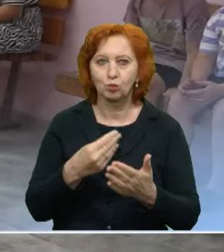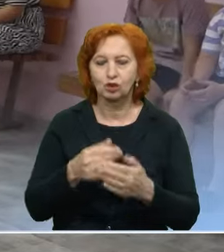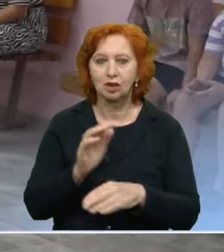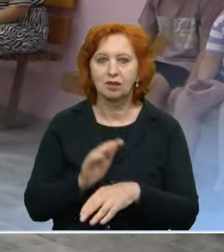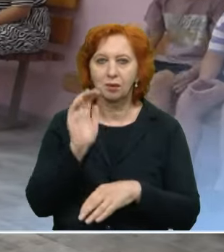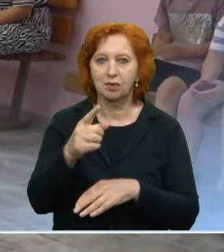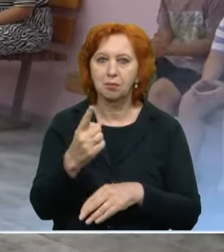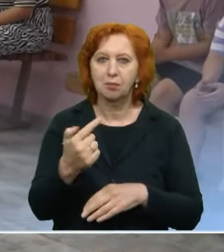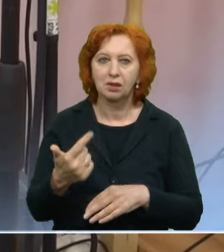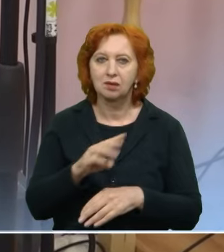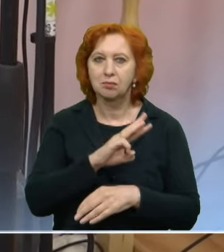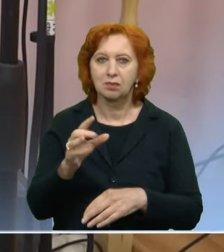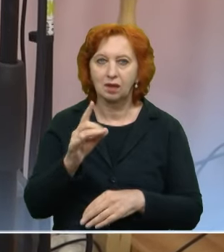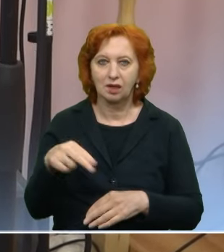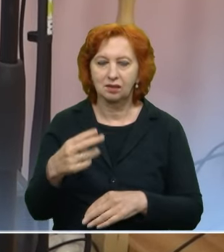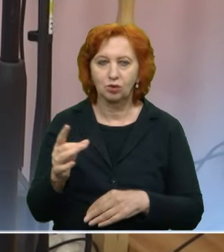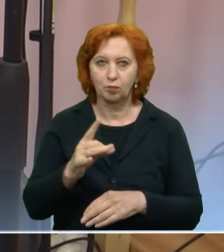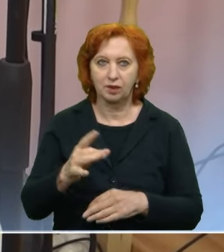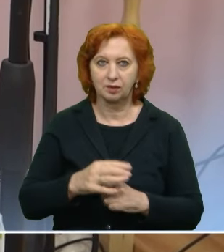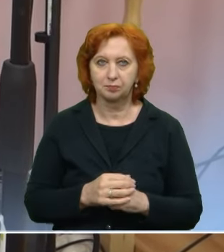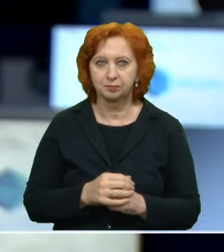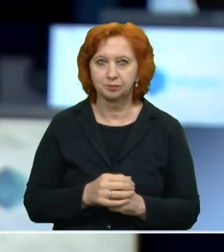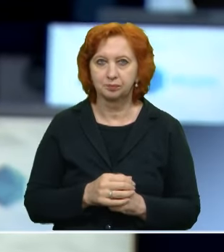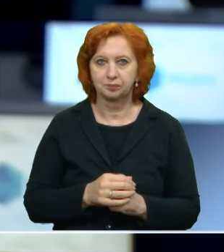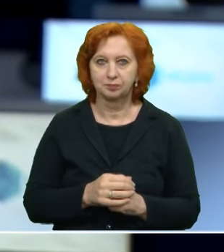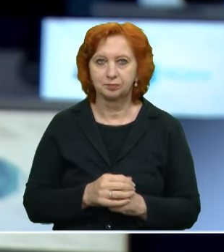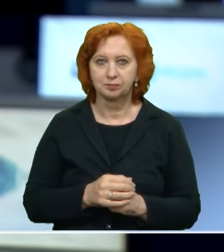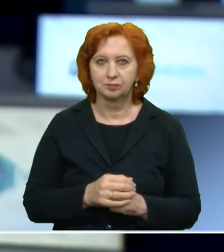около 1,5 миллиарда рублей.